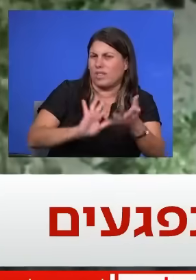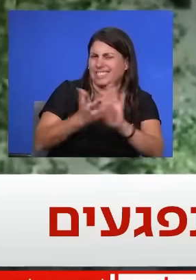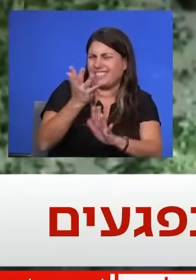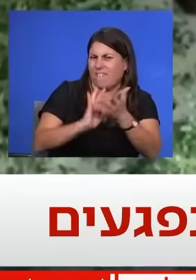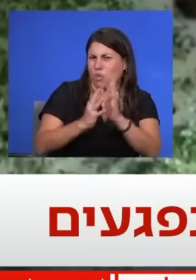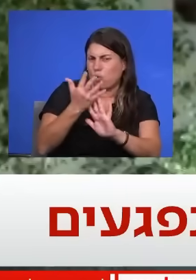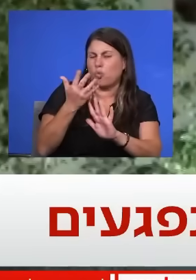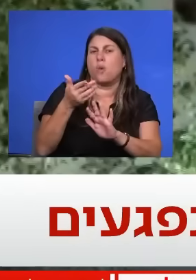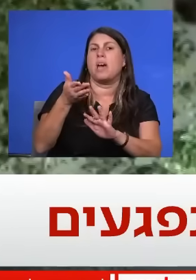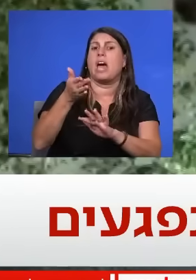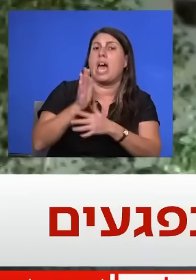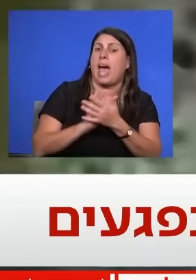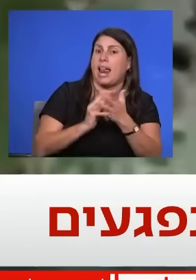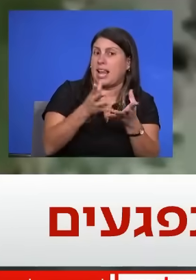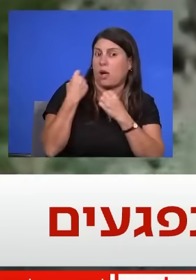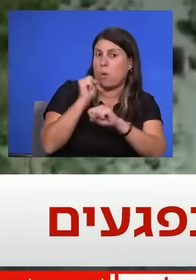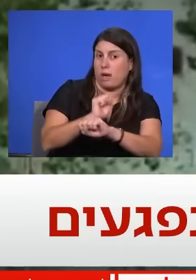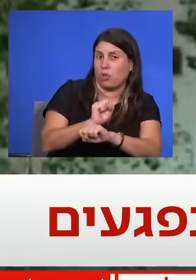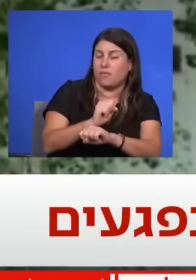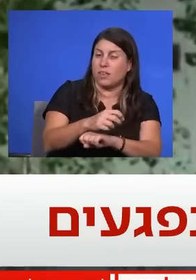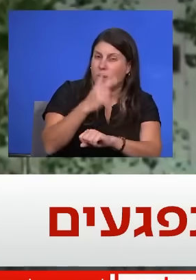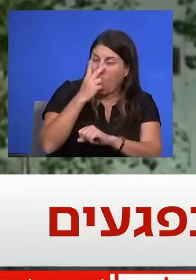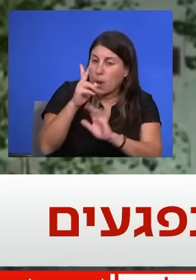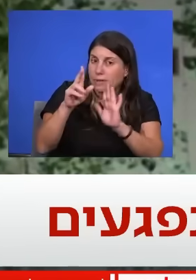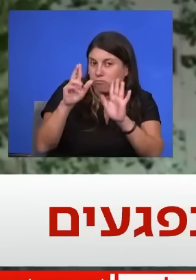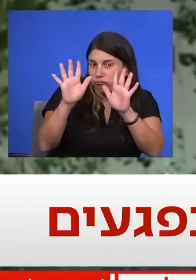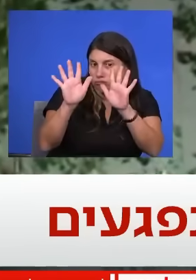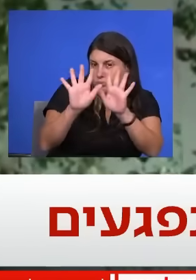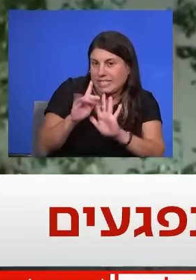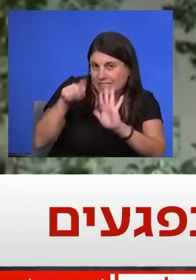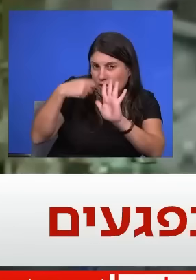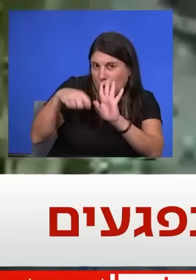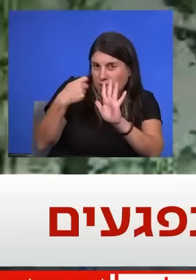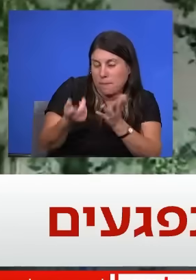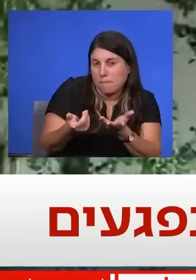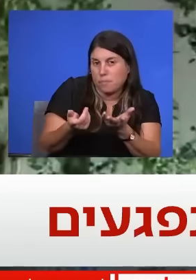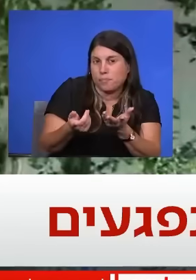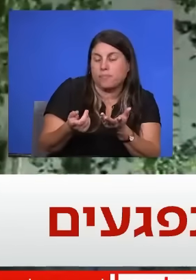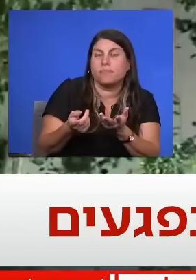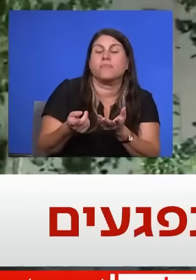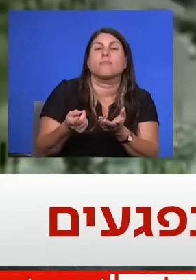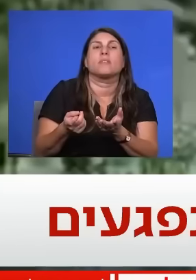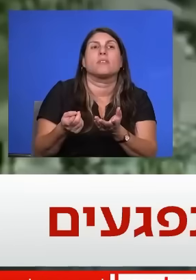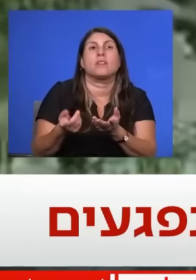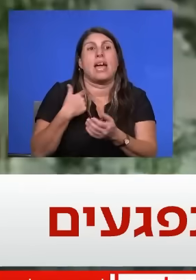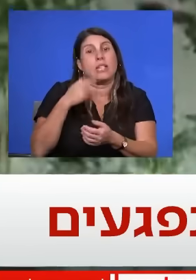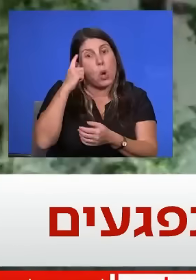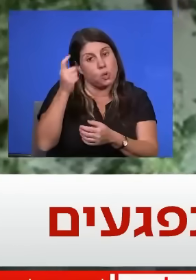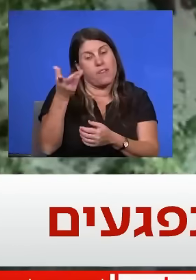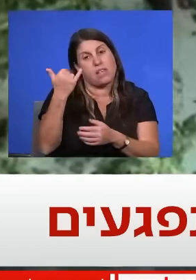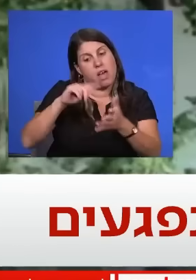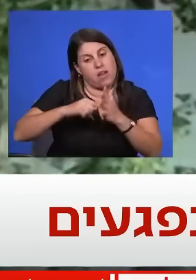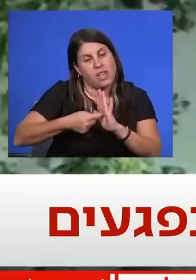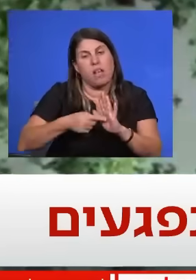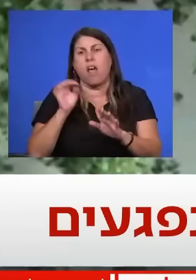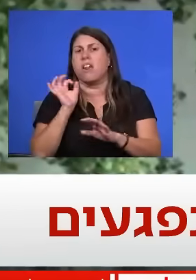נלקחו בשבי. ראו אותם, אנחנו רואים אותם בסרטים, ככה שמים להם זיקולים על הידיים ומעמיסים אותם. אני חושב שהייתה להם כוונה לפגוע בחקלאות והם עשו את זה. בזה הם